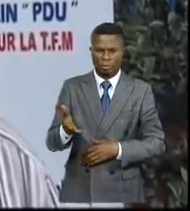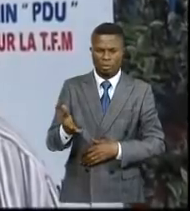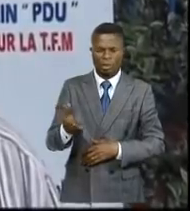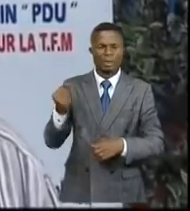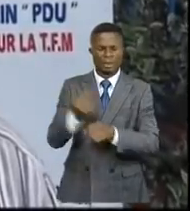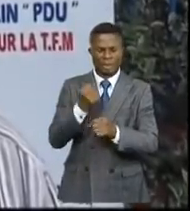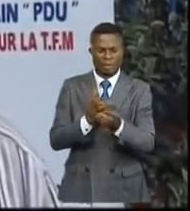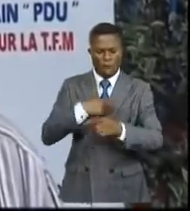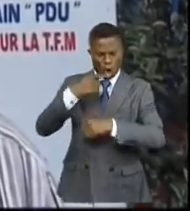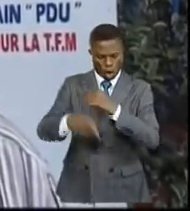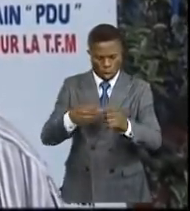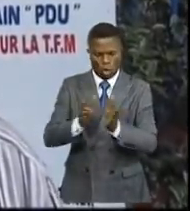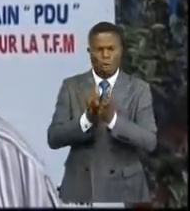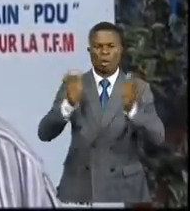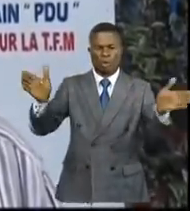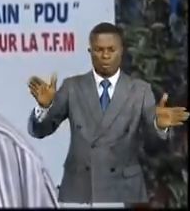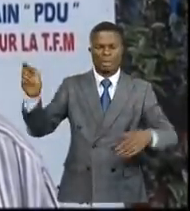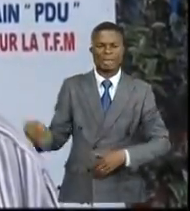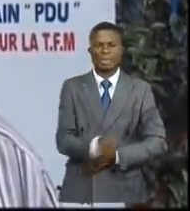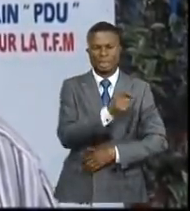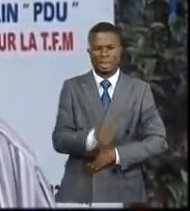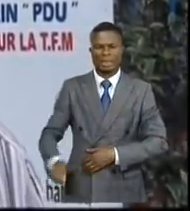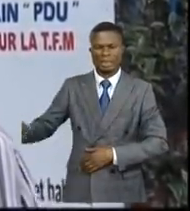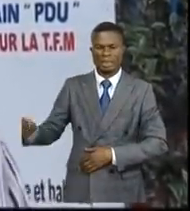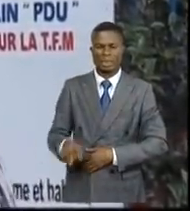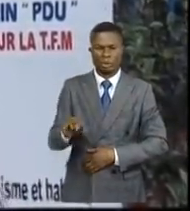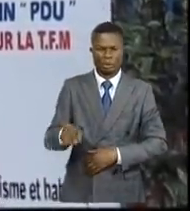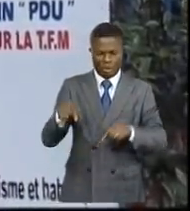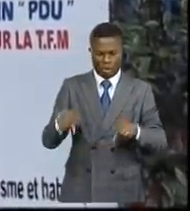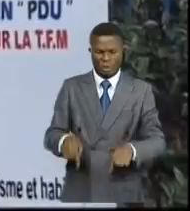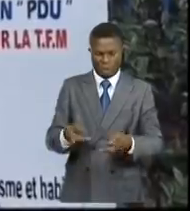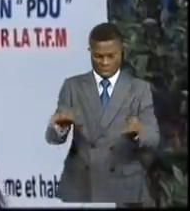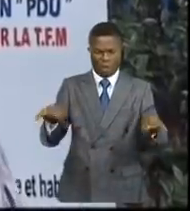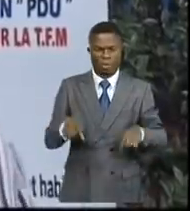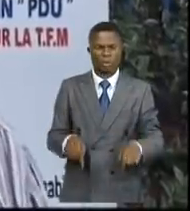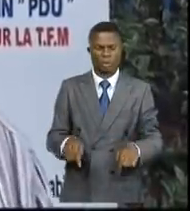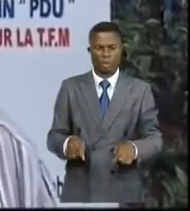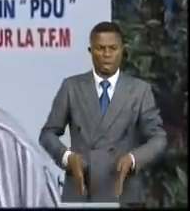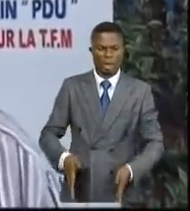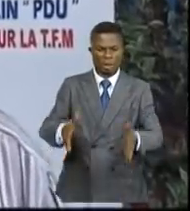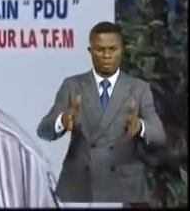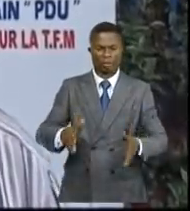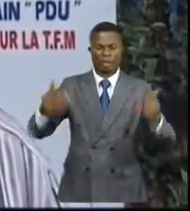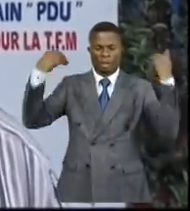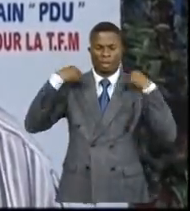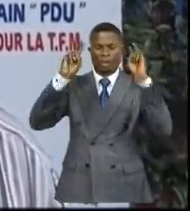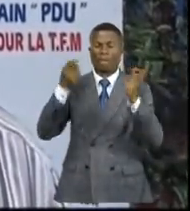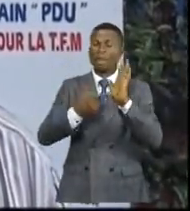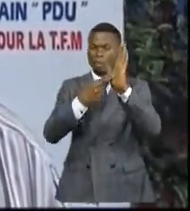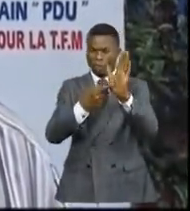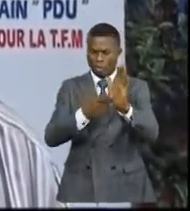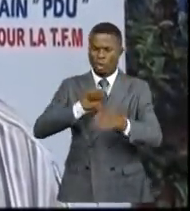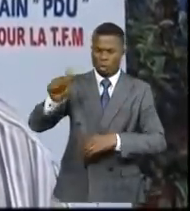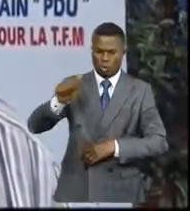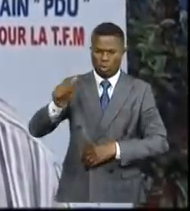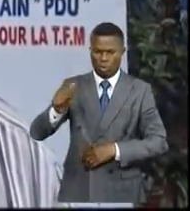un démarrage officiel de ce salongo. Et ici même, sur cette place, sur cette chaussée, le maire a démontré personnellement, il a